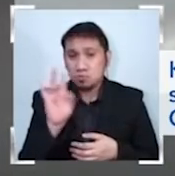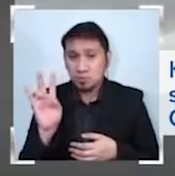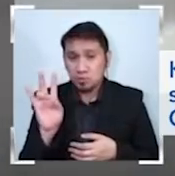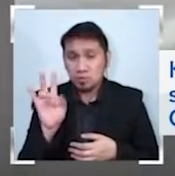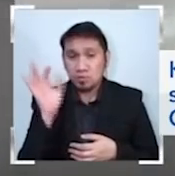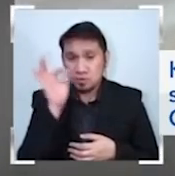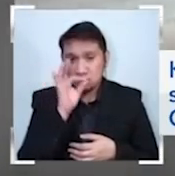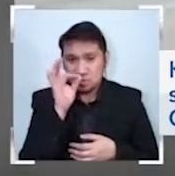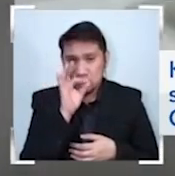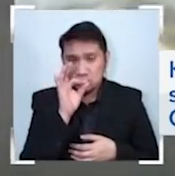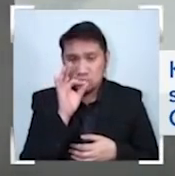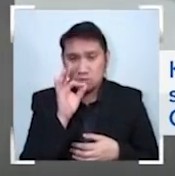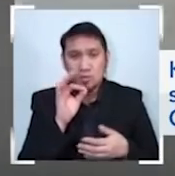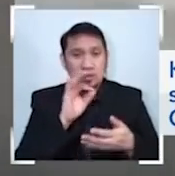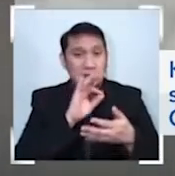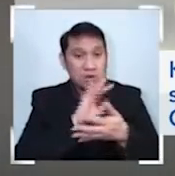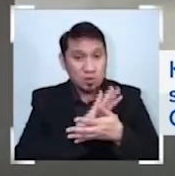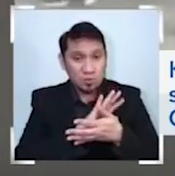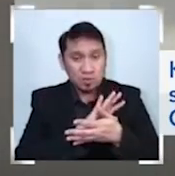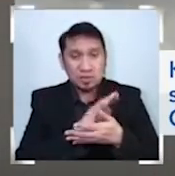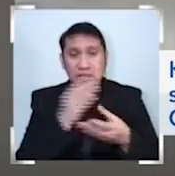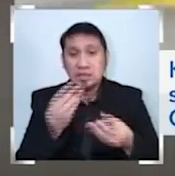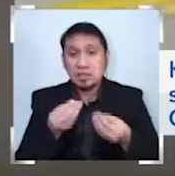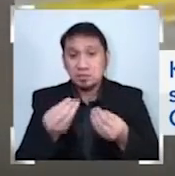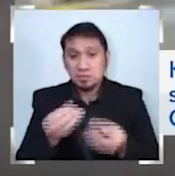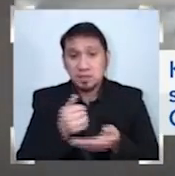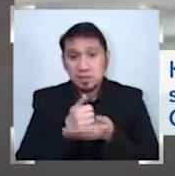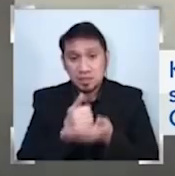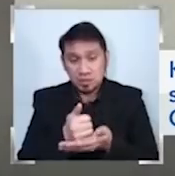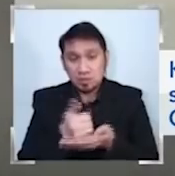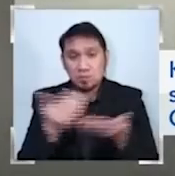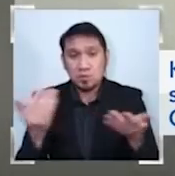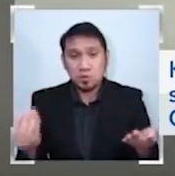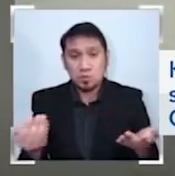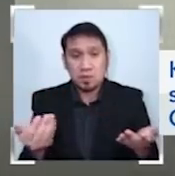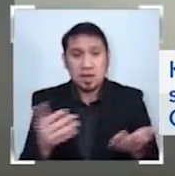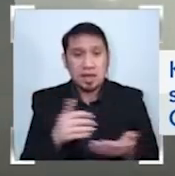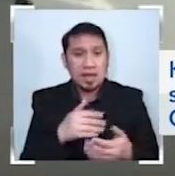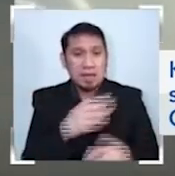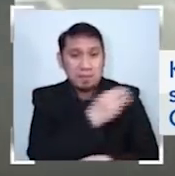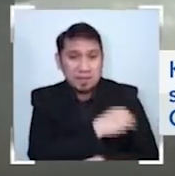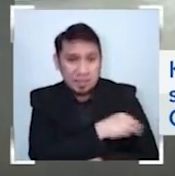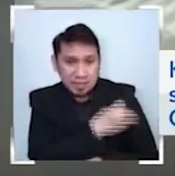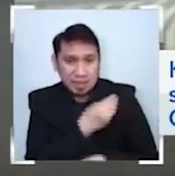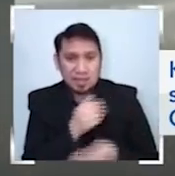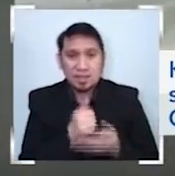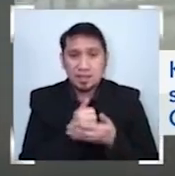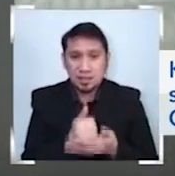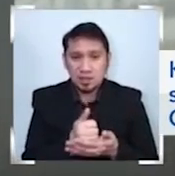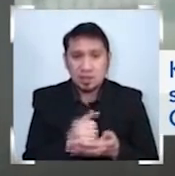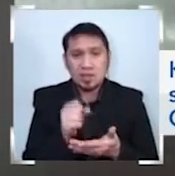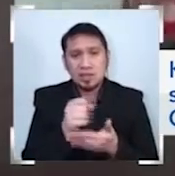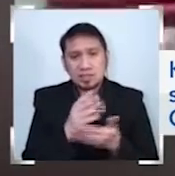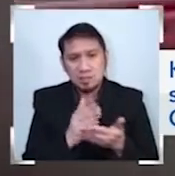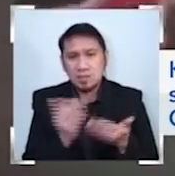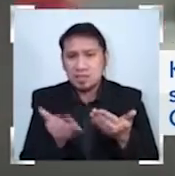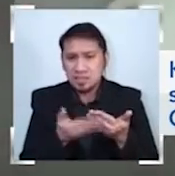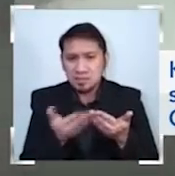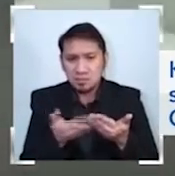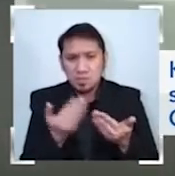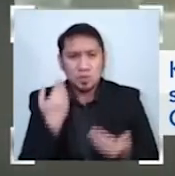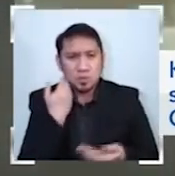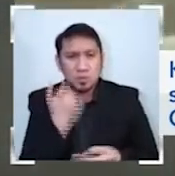nagka-COVID. Binigyan daw ng tulong pinansyal at medikal ang mga Pinoy na karamihan ay mild symptoms ang naramdaman o di kaya